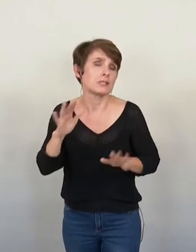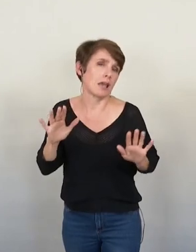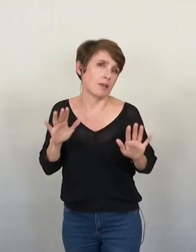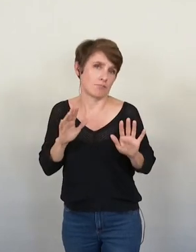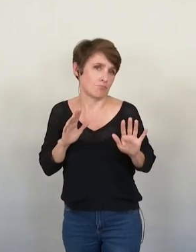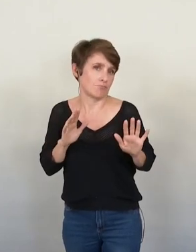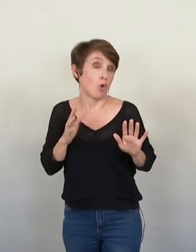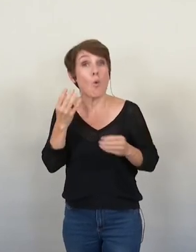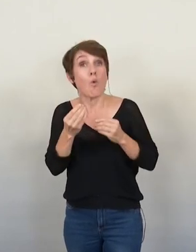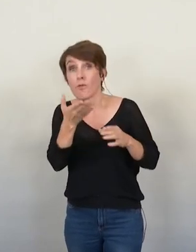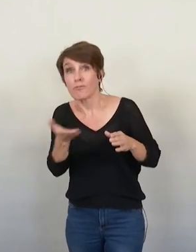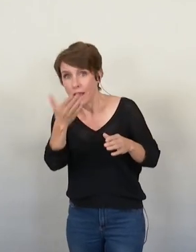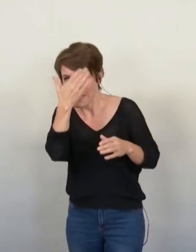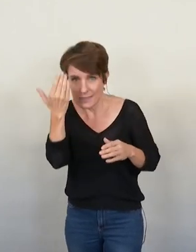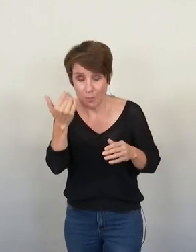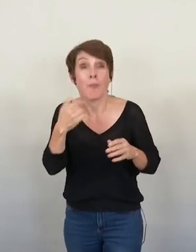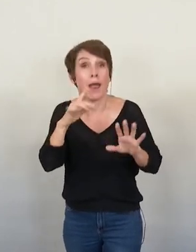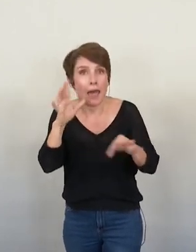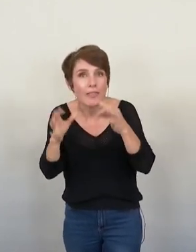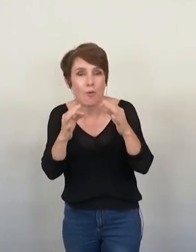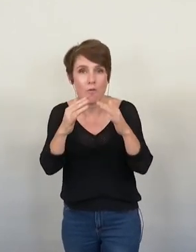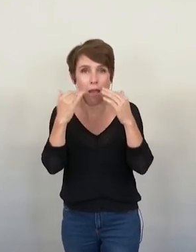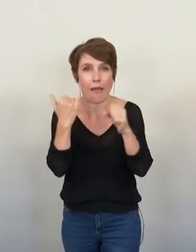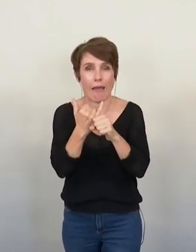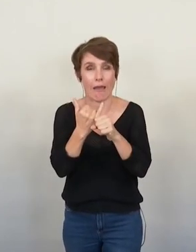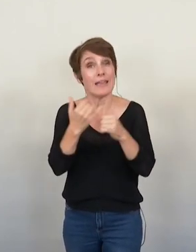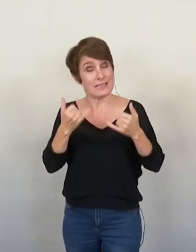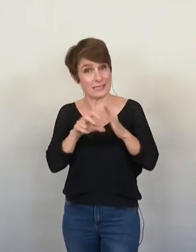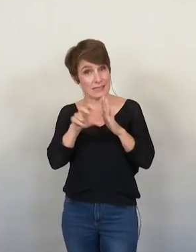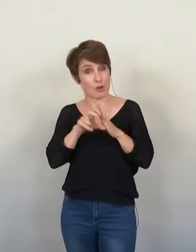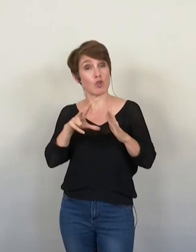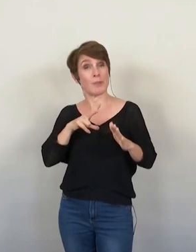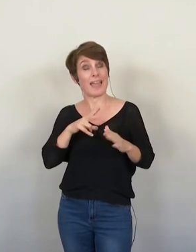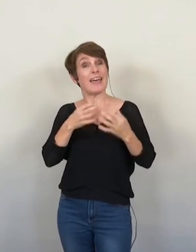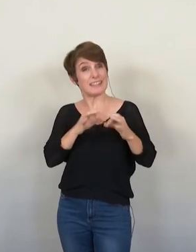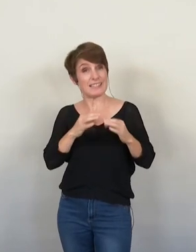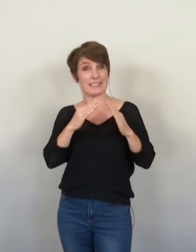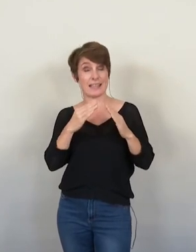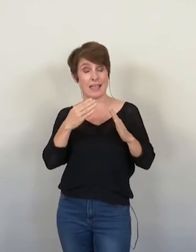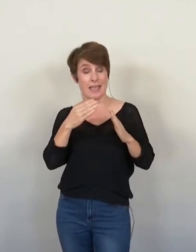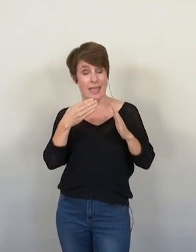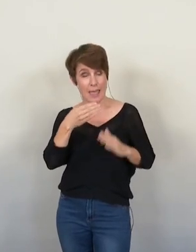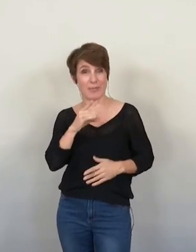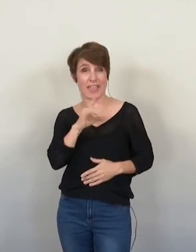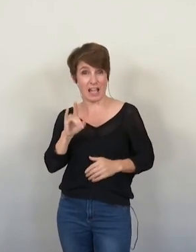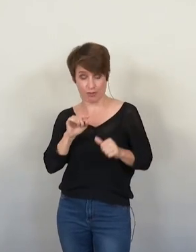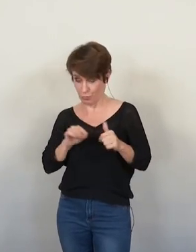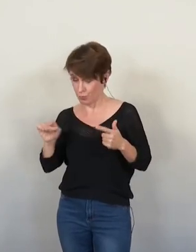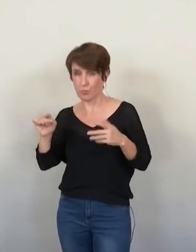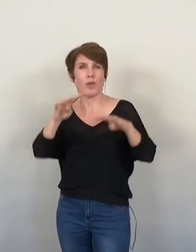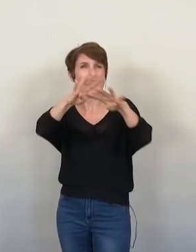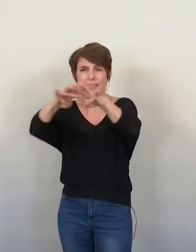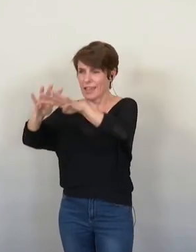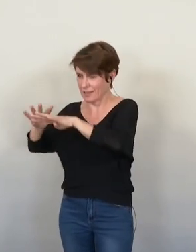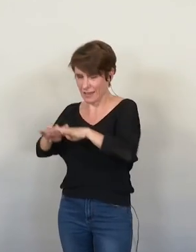désormais pouvoir le noter la ville de Grenoble abrite 10 maisons des habitants et des habitantes réparti sur l'ensemble du territoire